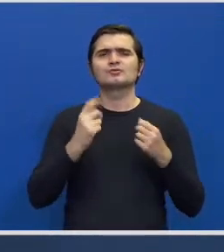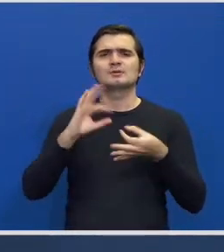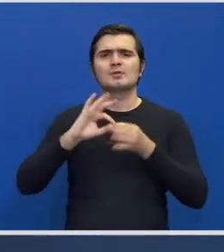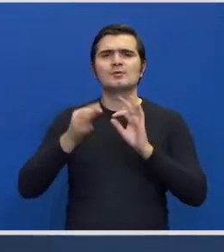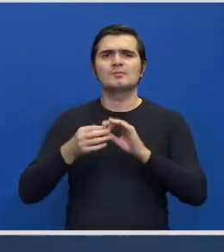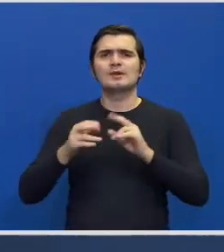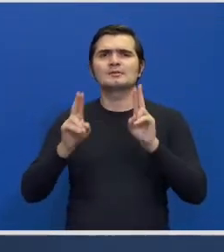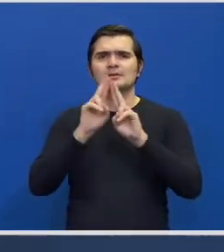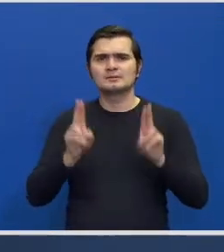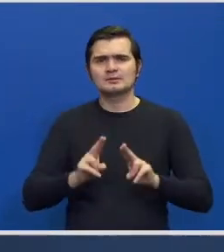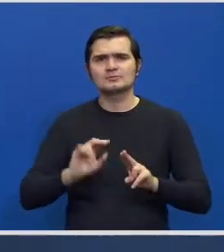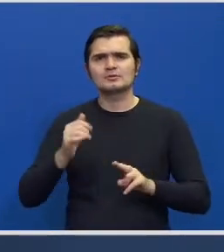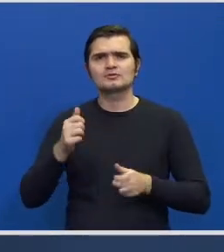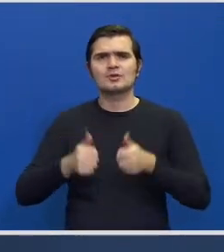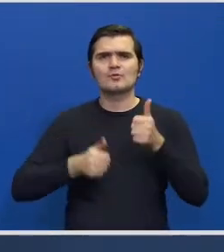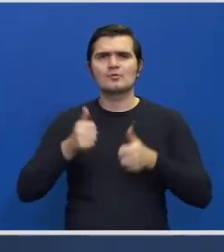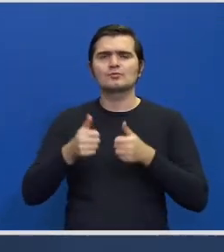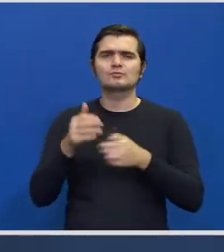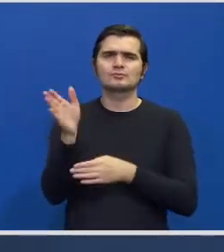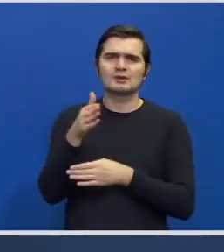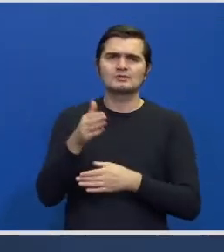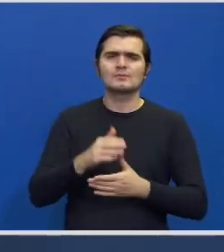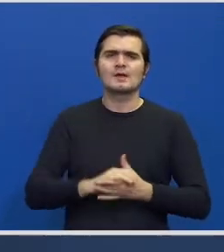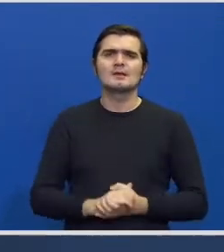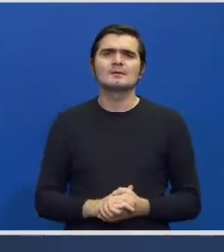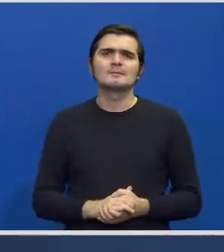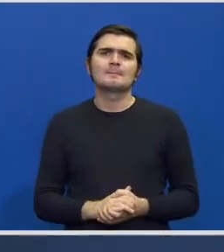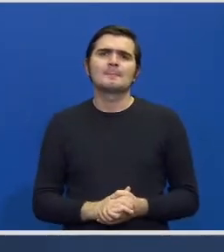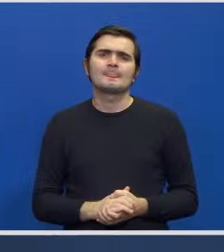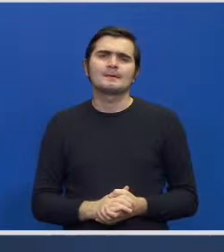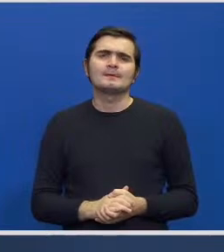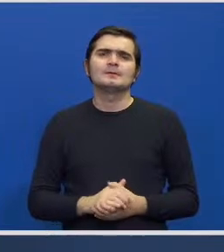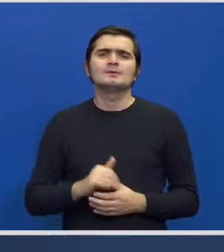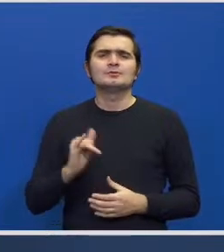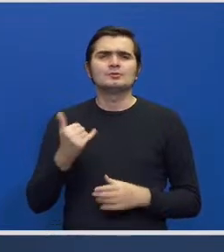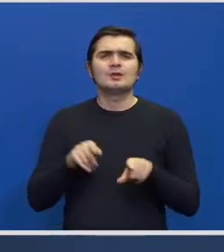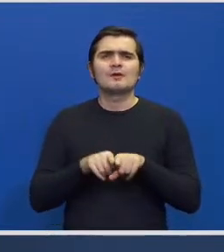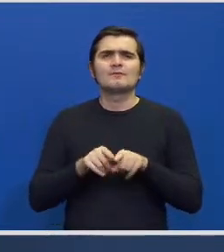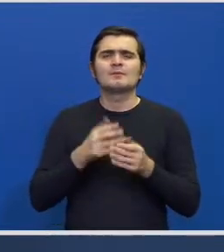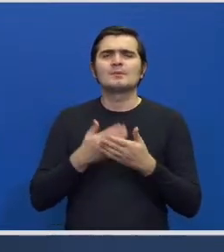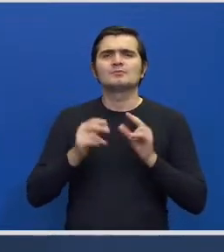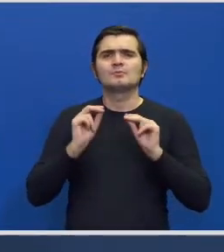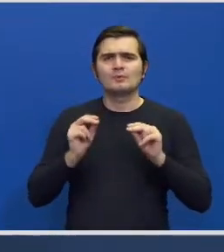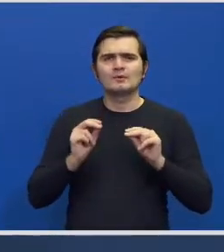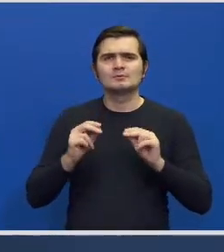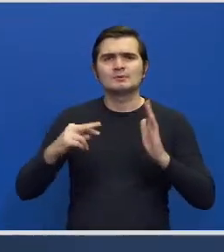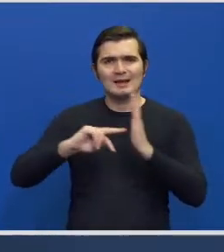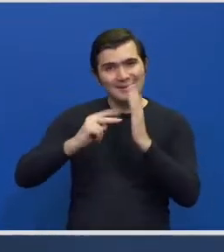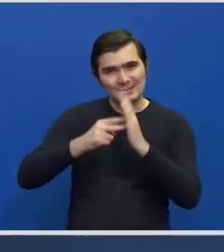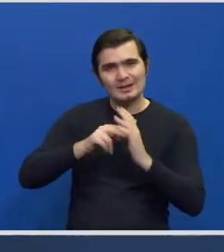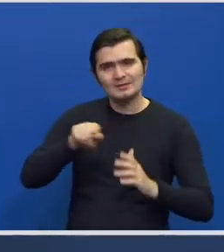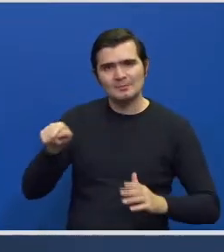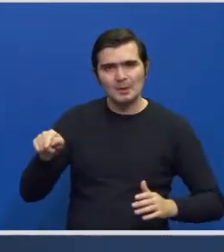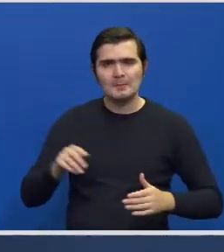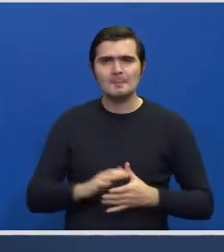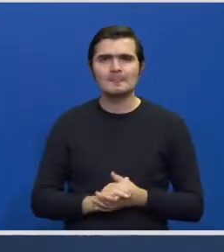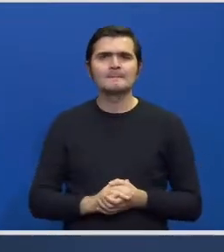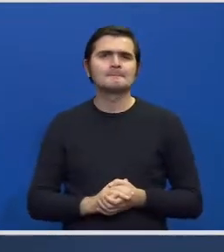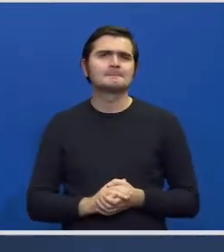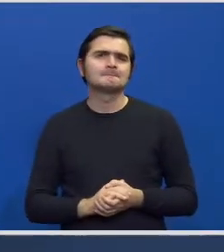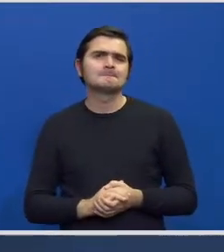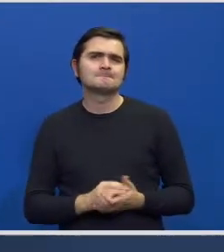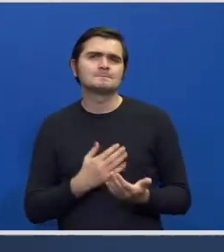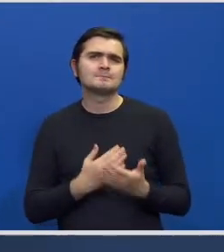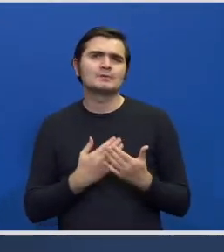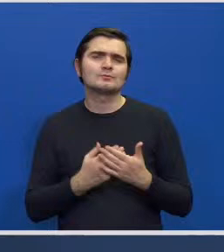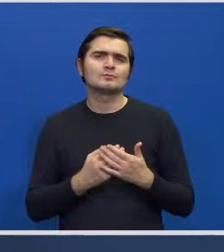obținut distincții la olimpiadele internaționale și concursurile internaționale și naționale pe discipline de învățământ și pentru profesorii care au pregătit pe